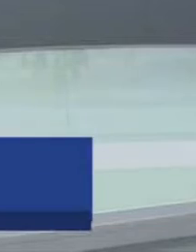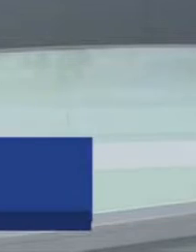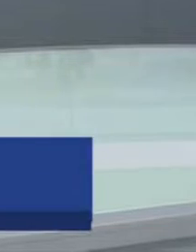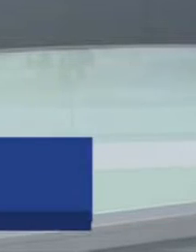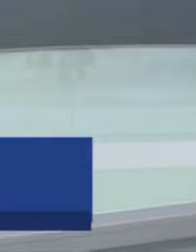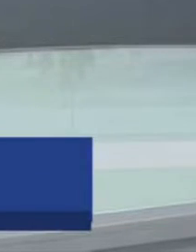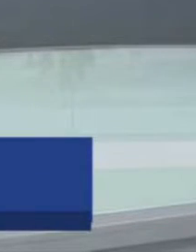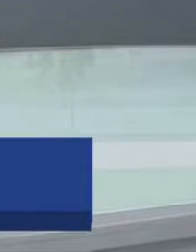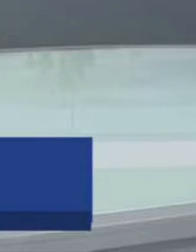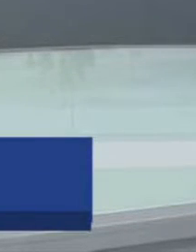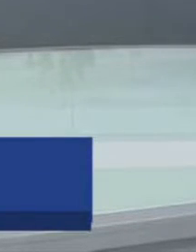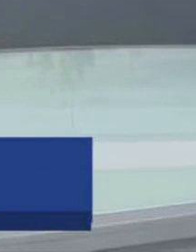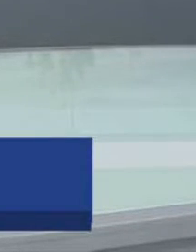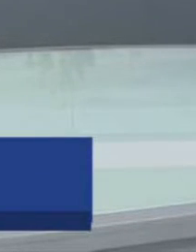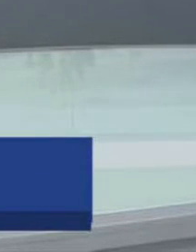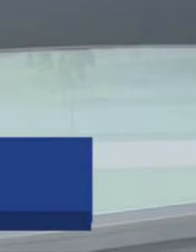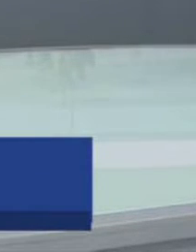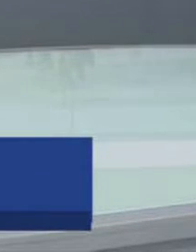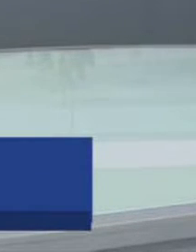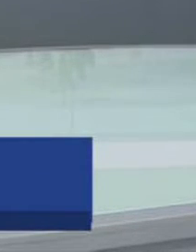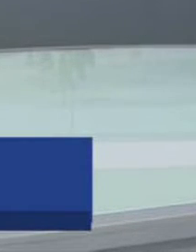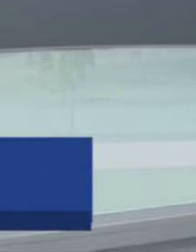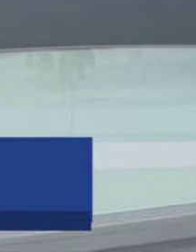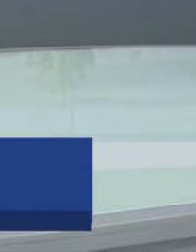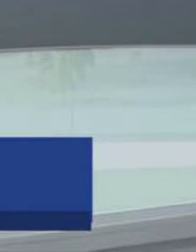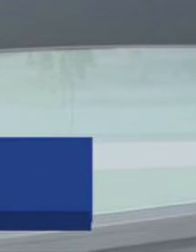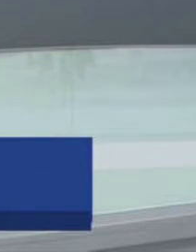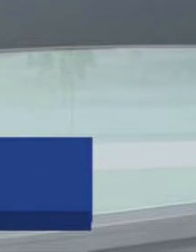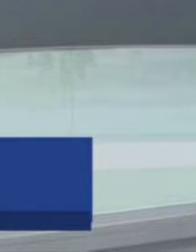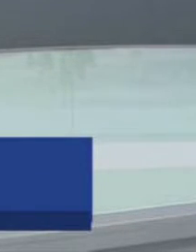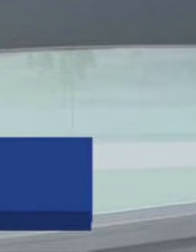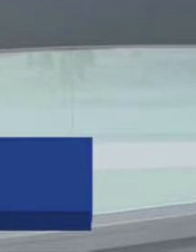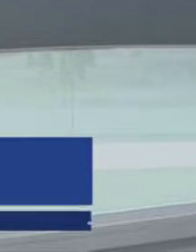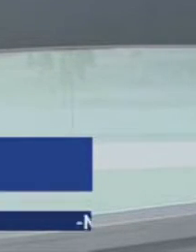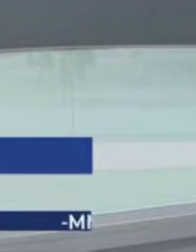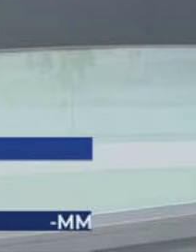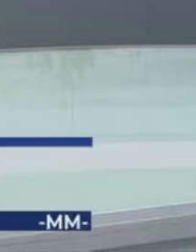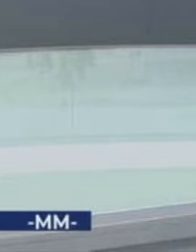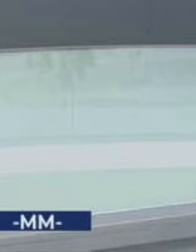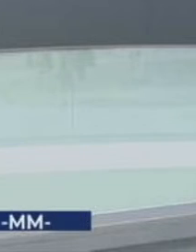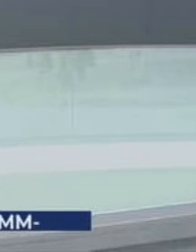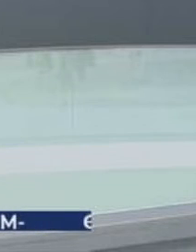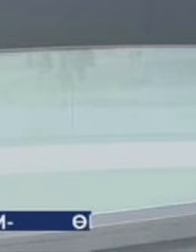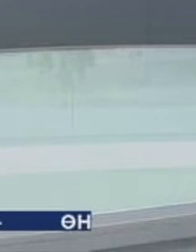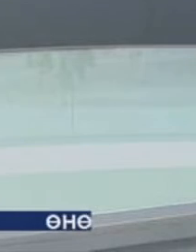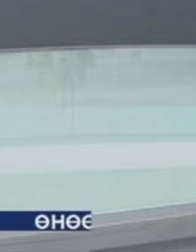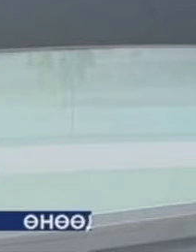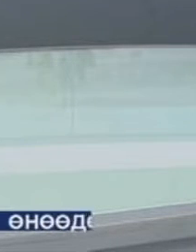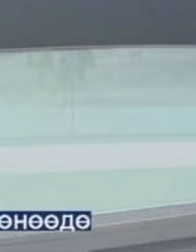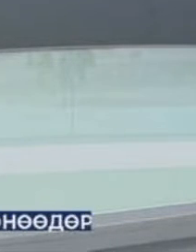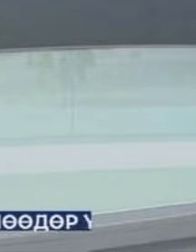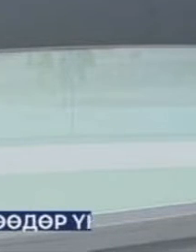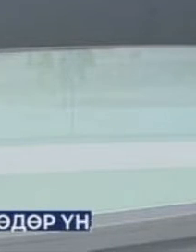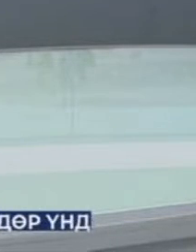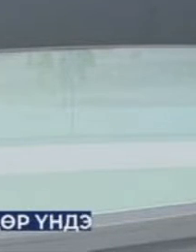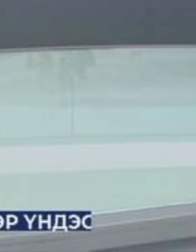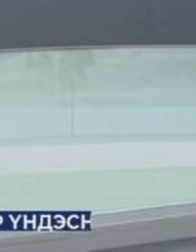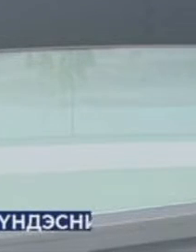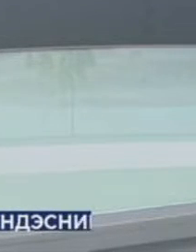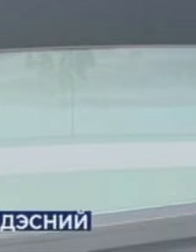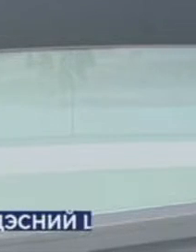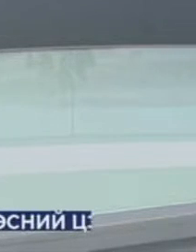Өнөөдөр бүхний төрөө мод тарих үндэсний өдөр тохиож байна. За энэ жил бүрийн 5 болон 10 дугаар сарын эхний 7 өдрийн бэм